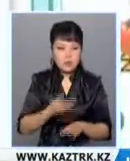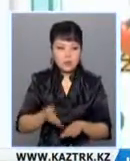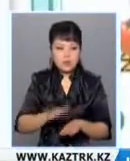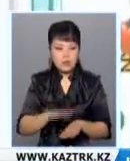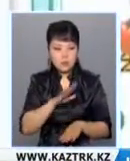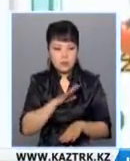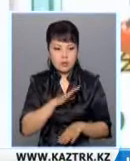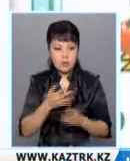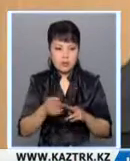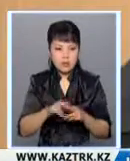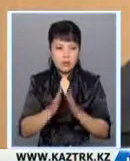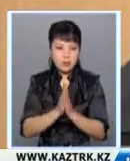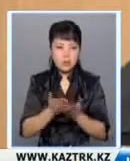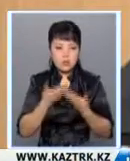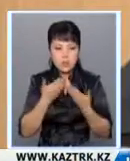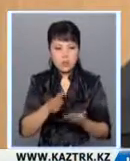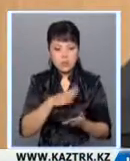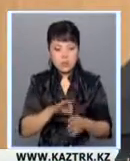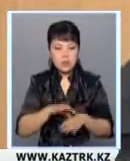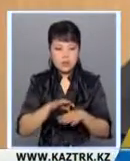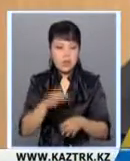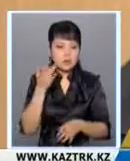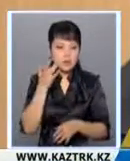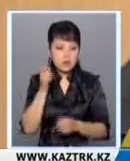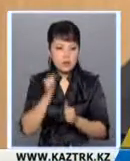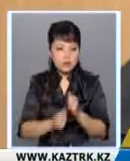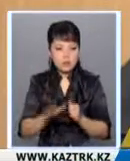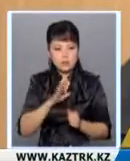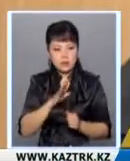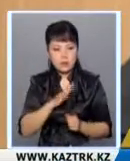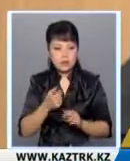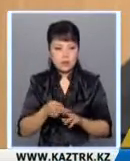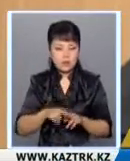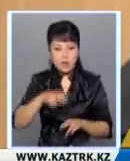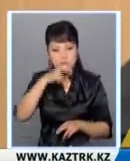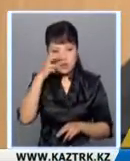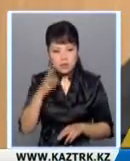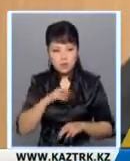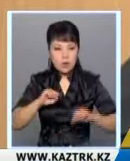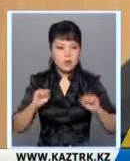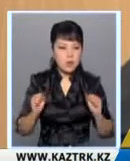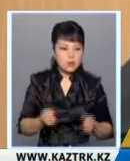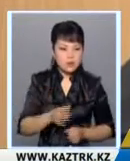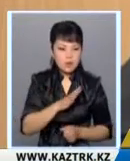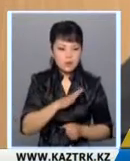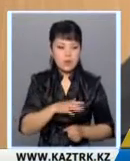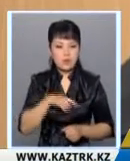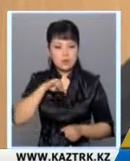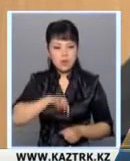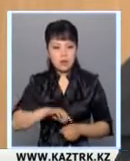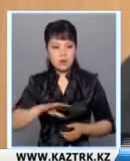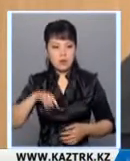көлігіне жүгінетіні анық. Бір күн күрт ысып кетті, сонан кейін салқындап кетті. Соның